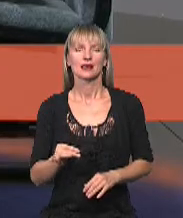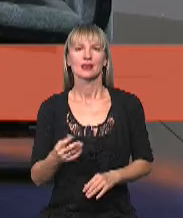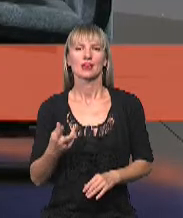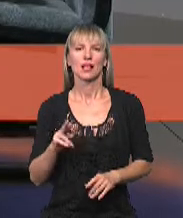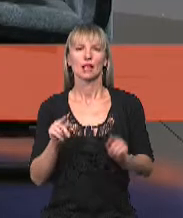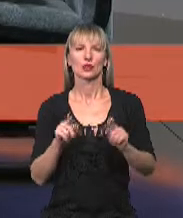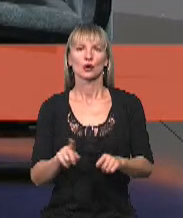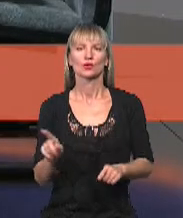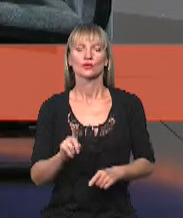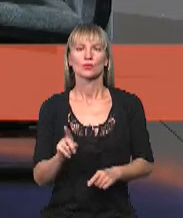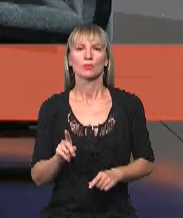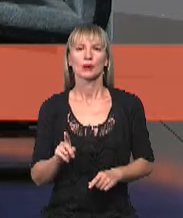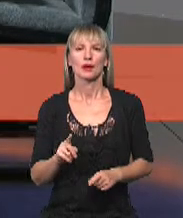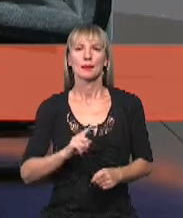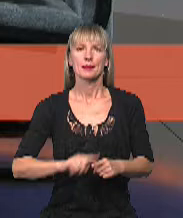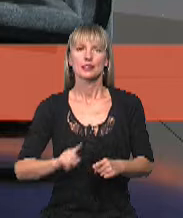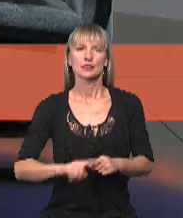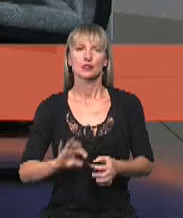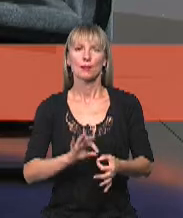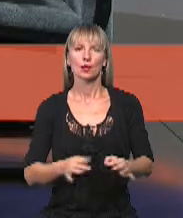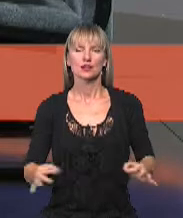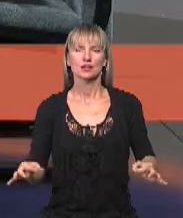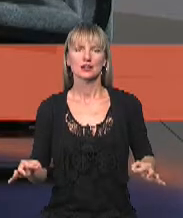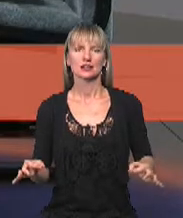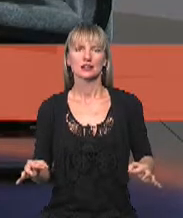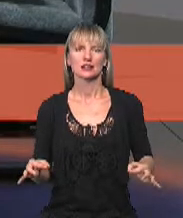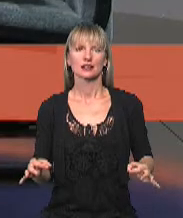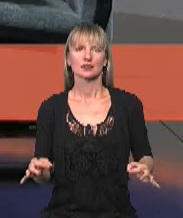для того, аби пришвидшити процес